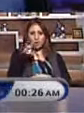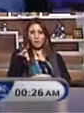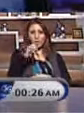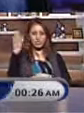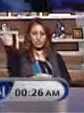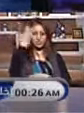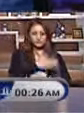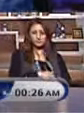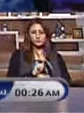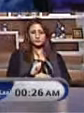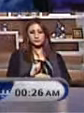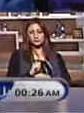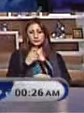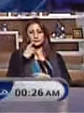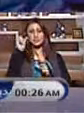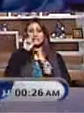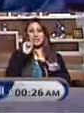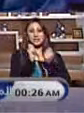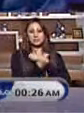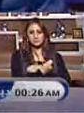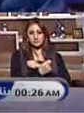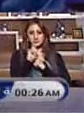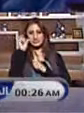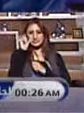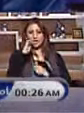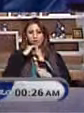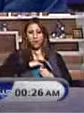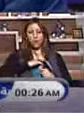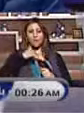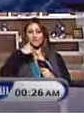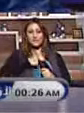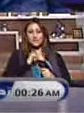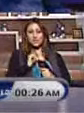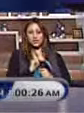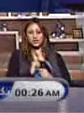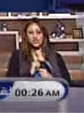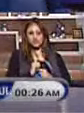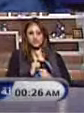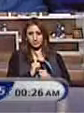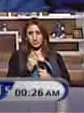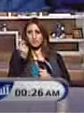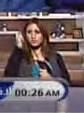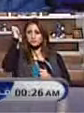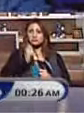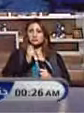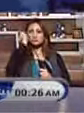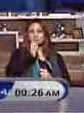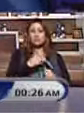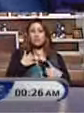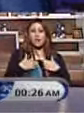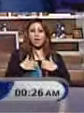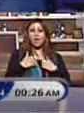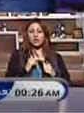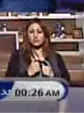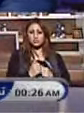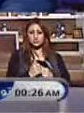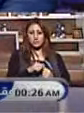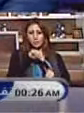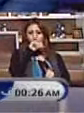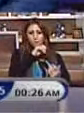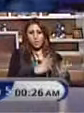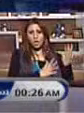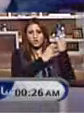ولما ربنا هداه للاسلام كان عنده عقده داخليه من اصحاب الاموال نعم خاف النبي صلى الله